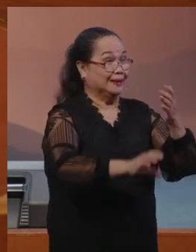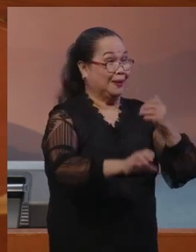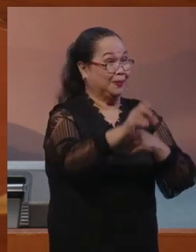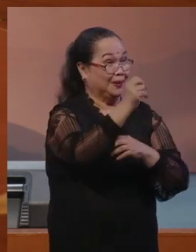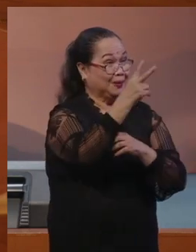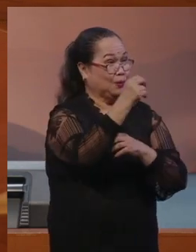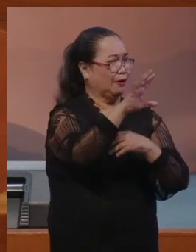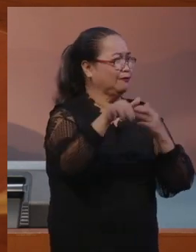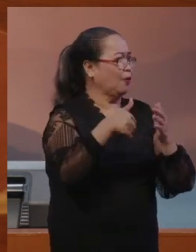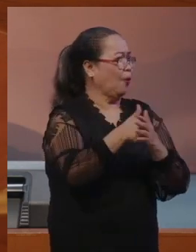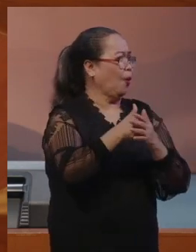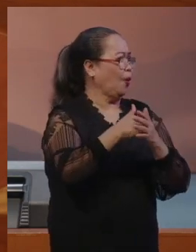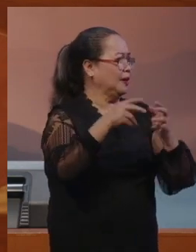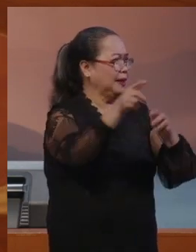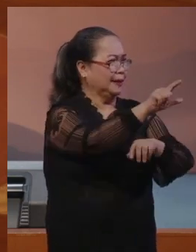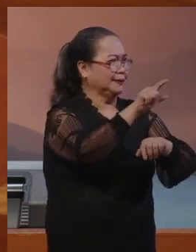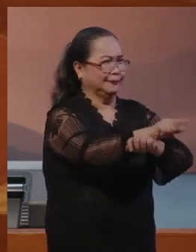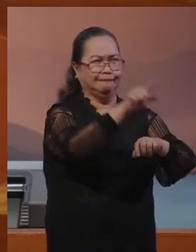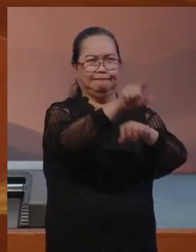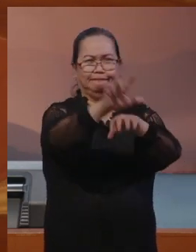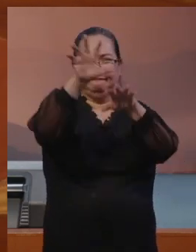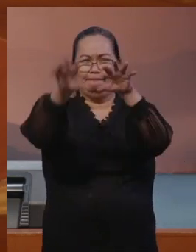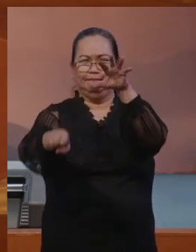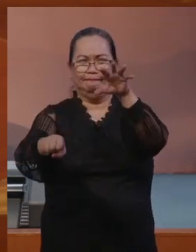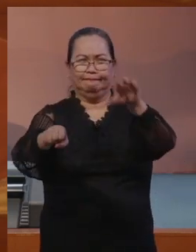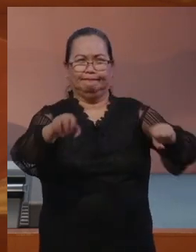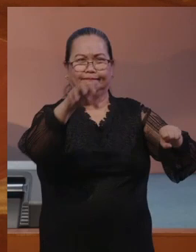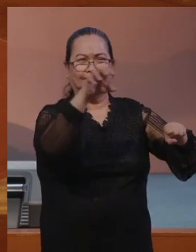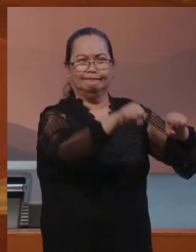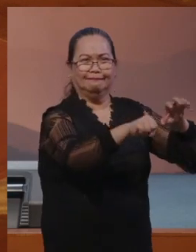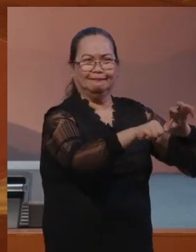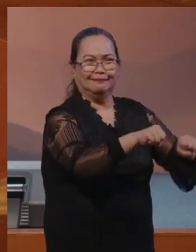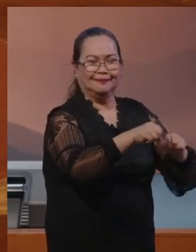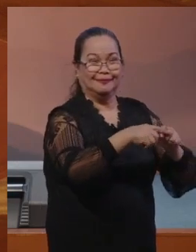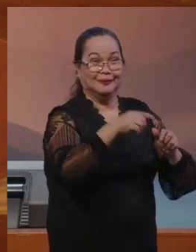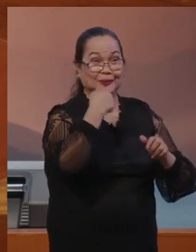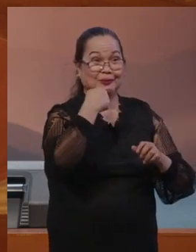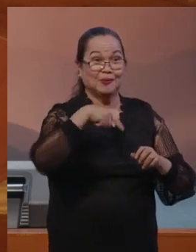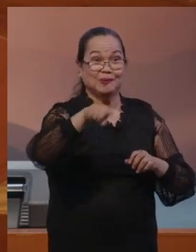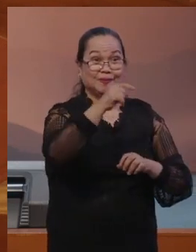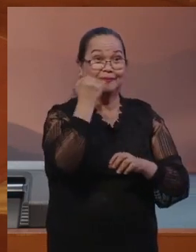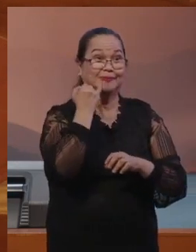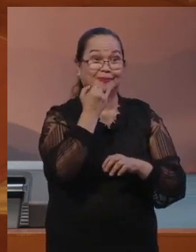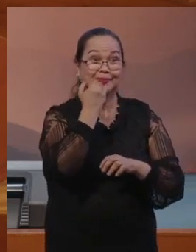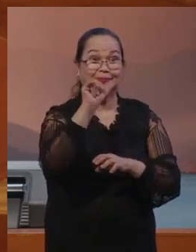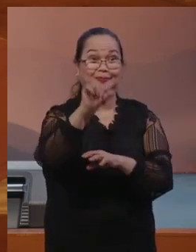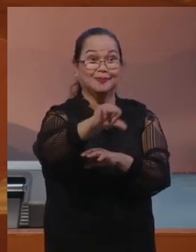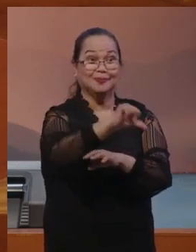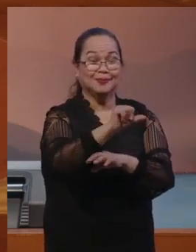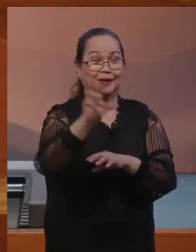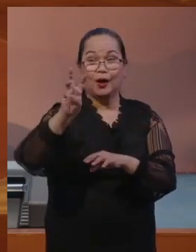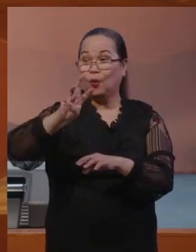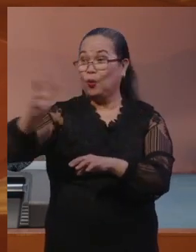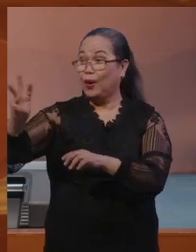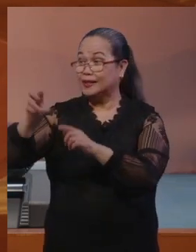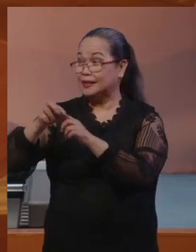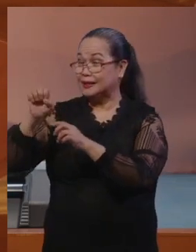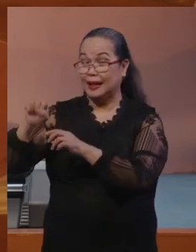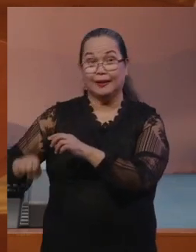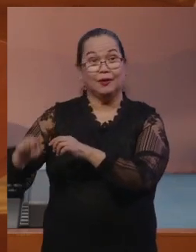12, nakuha nila. And these are the kings of the land whom Joshua and the people of Israel defeated on the west side of the